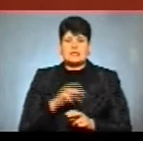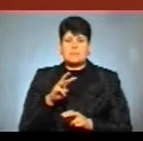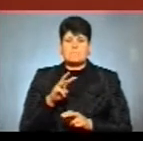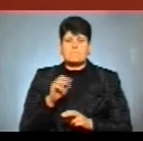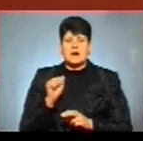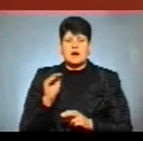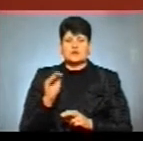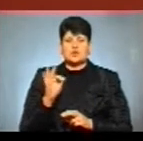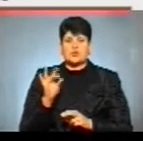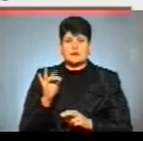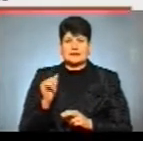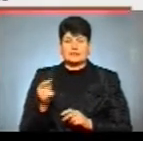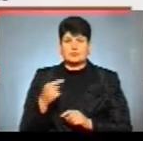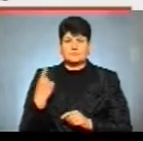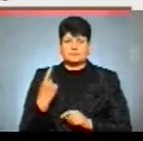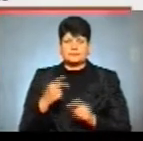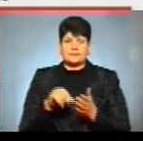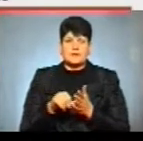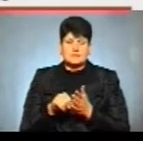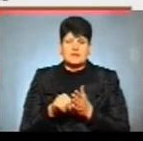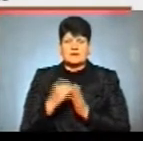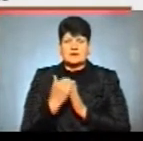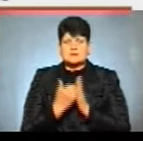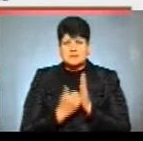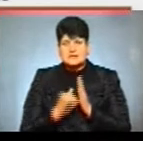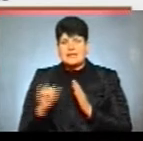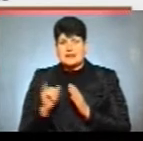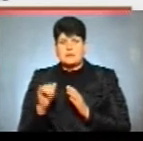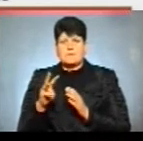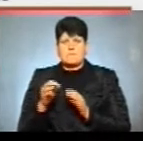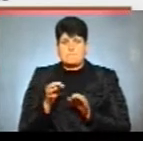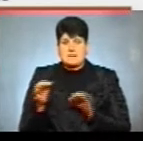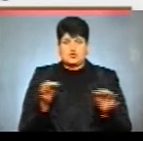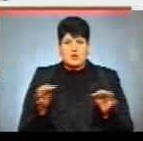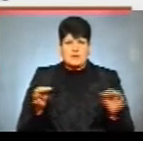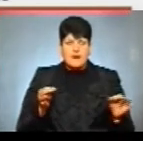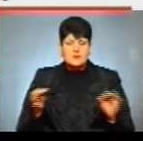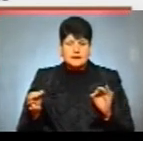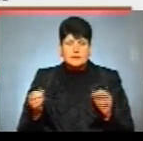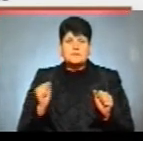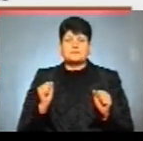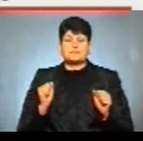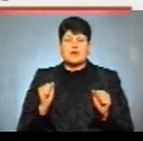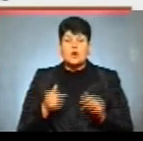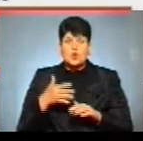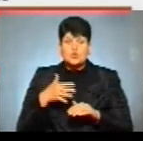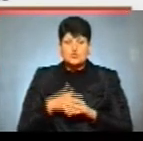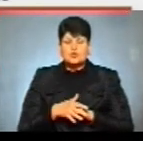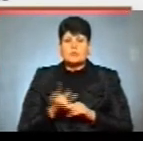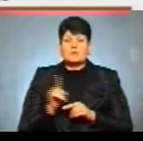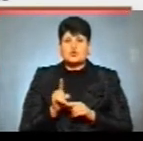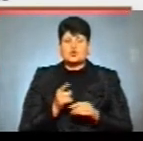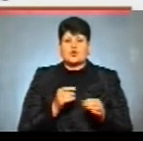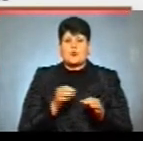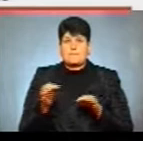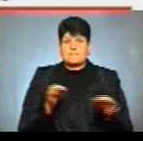що Тернопільщина у Верховній Раді представлена і списочниками, і мажоритарниками, але якщо розуміємо, що